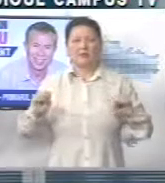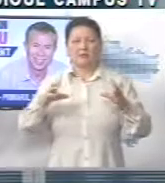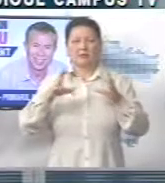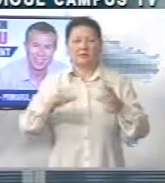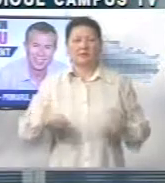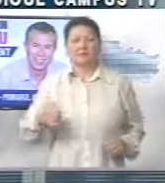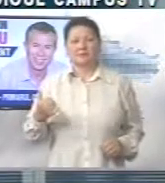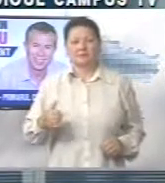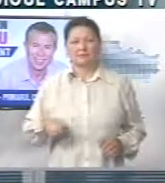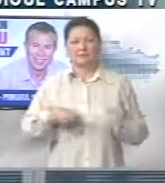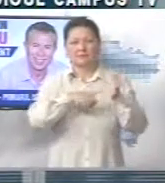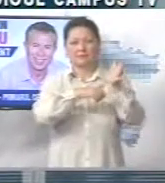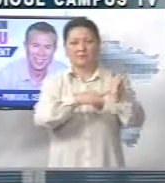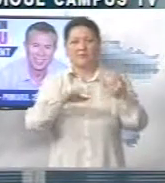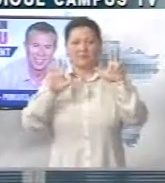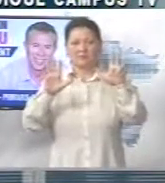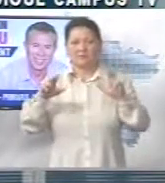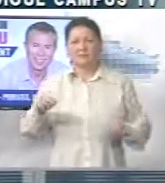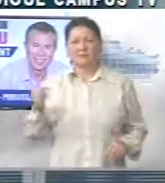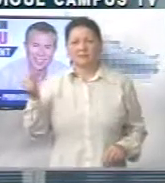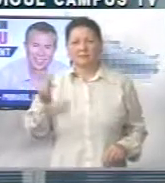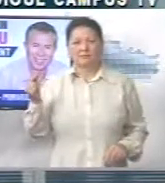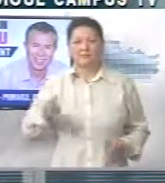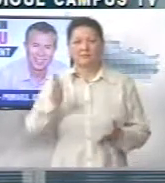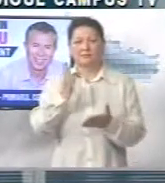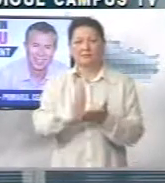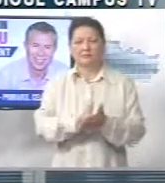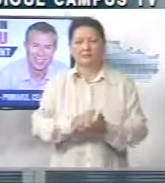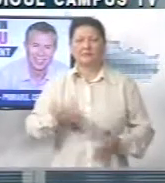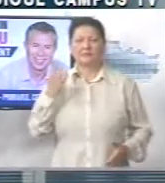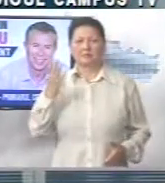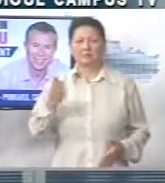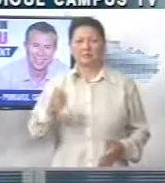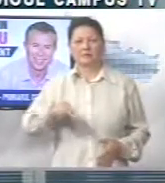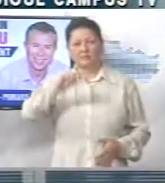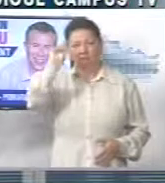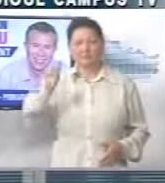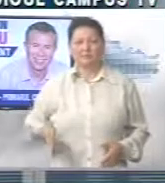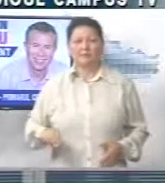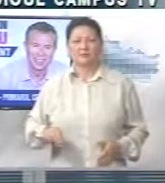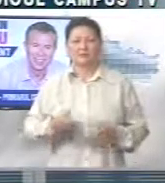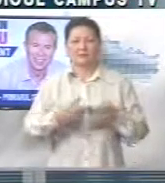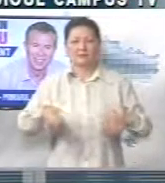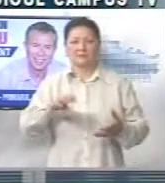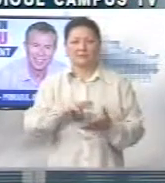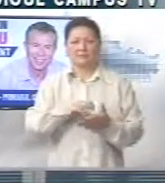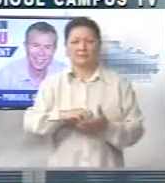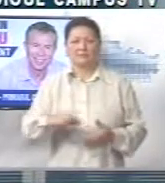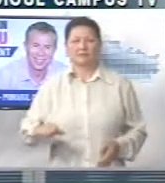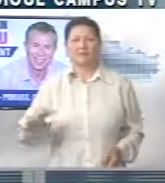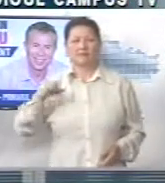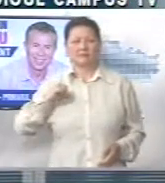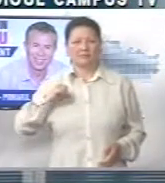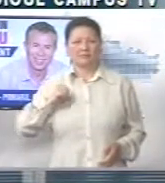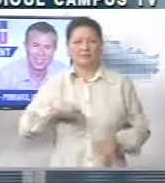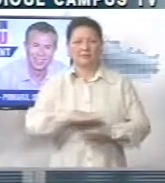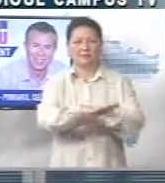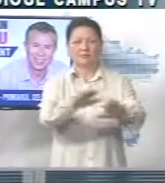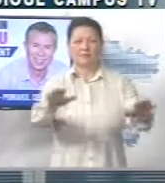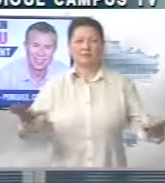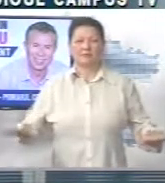proiecte de hotărâri. 4 mi-au și fost adoptate de către Consiliul Local în interes public, în special în